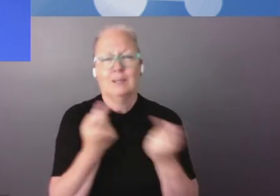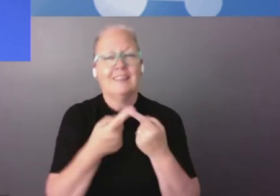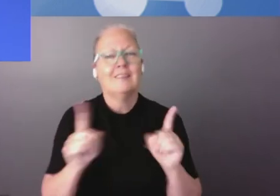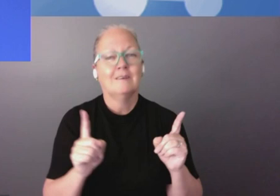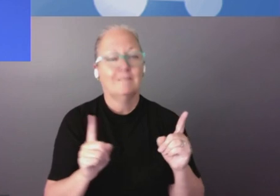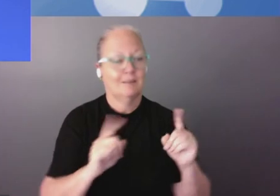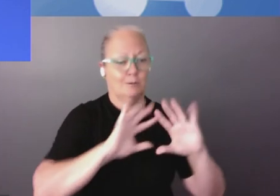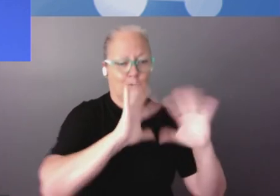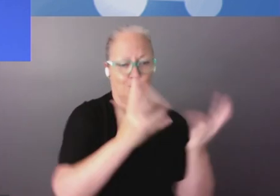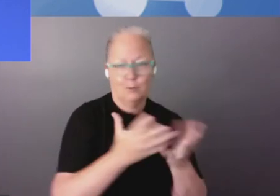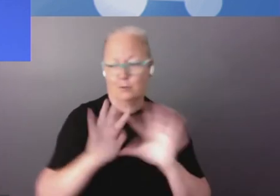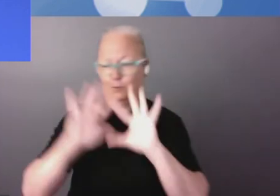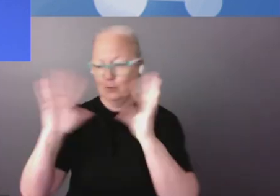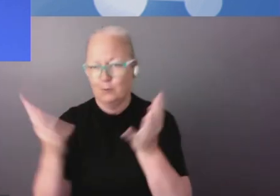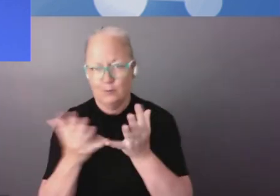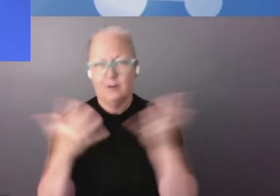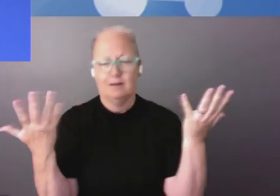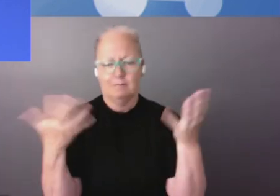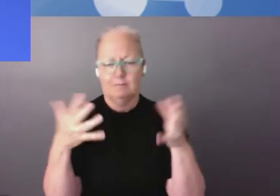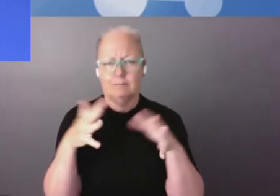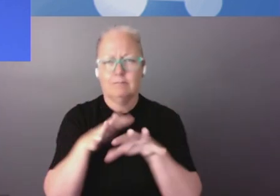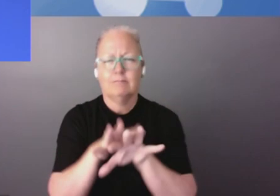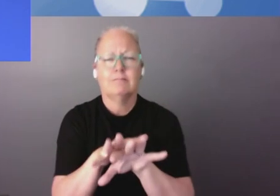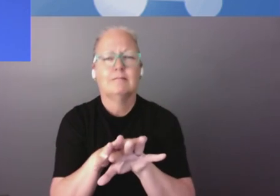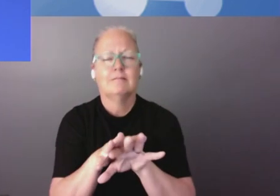ramach spraw związanych z